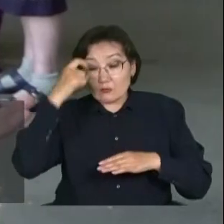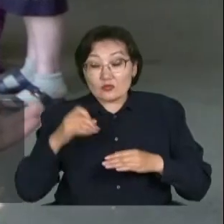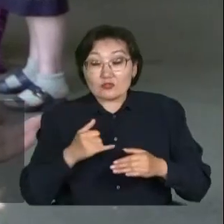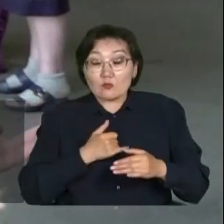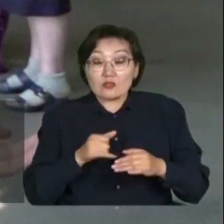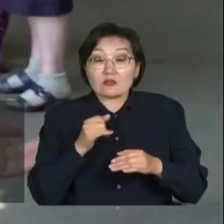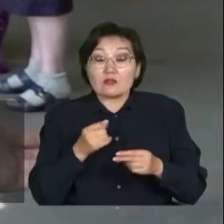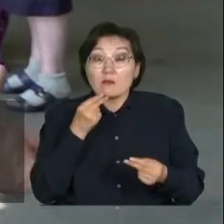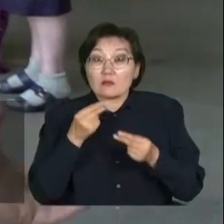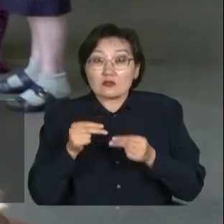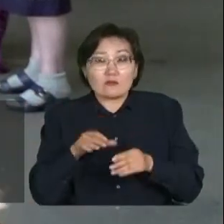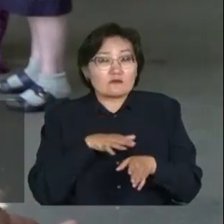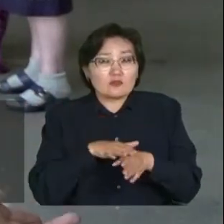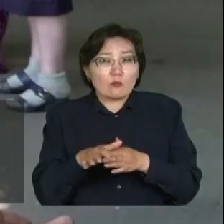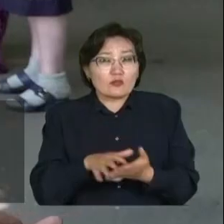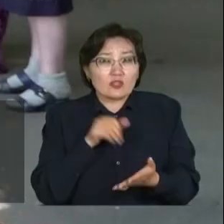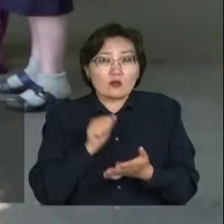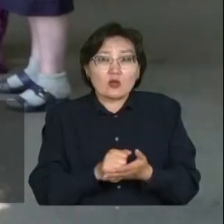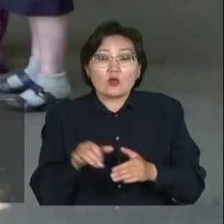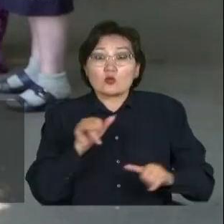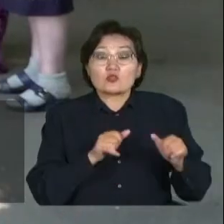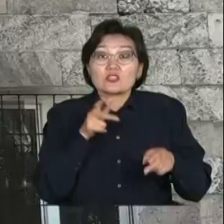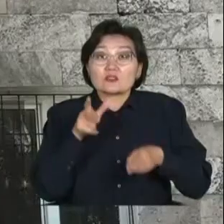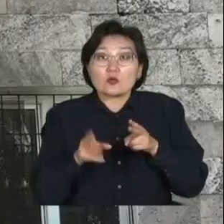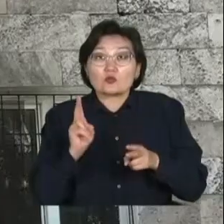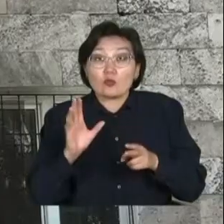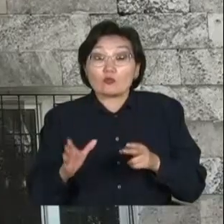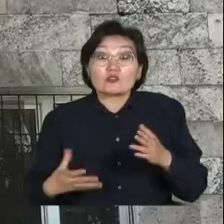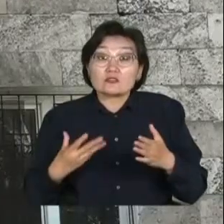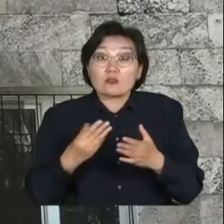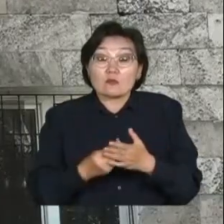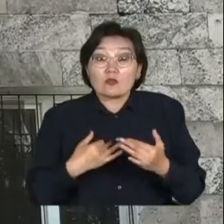все продукты пропали Куда мне жаловаться и кто мне будет это всё